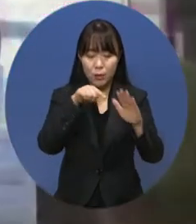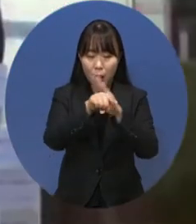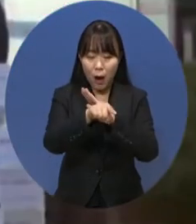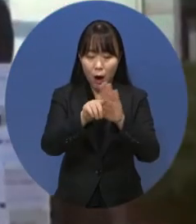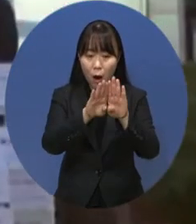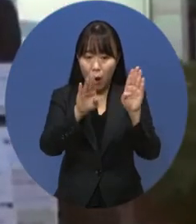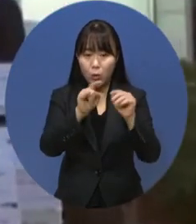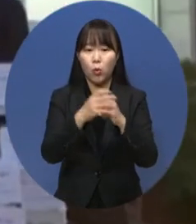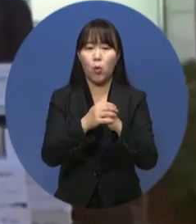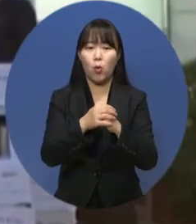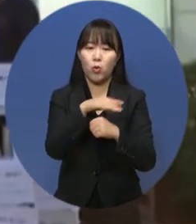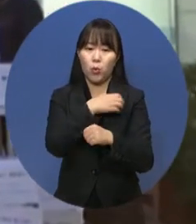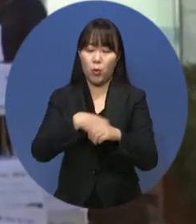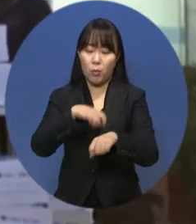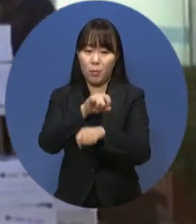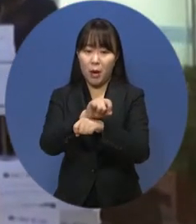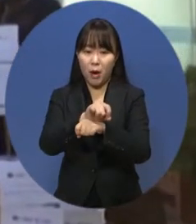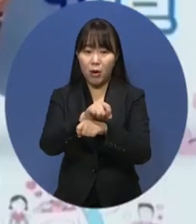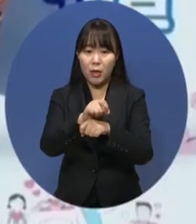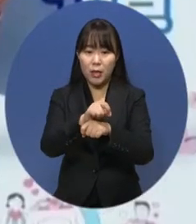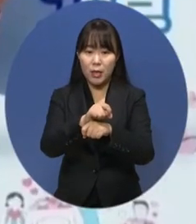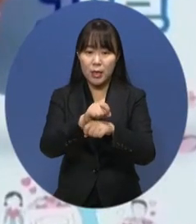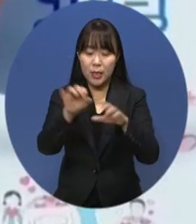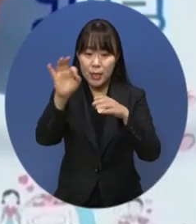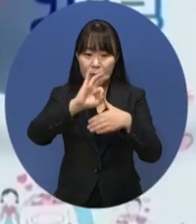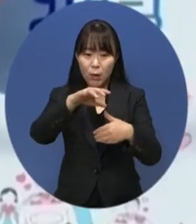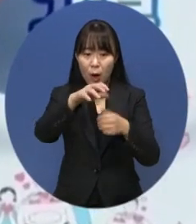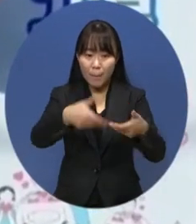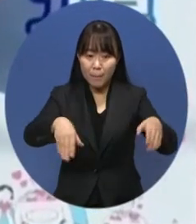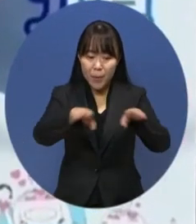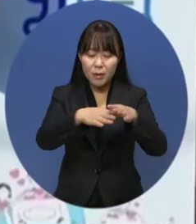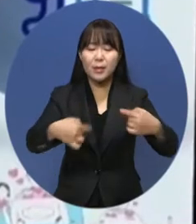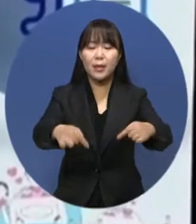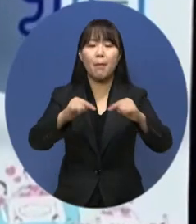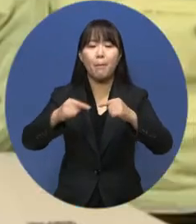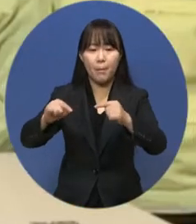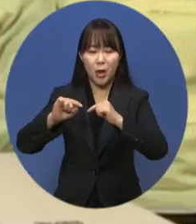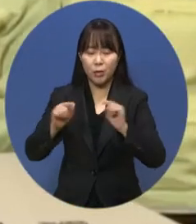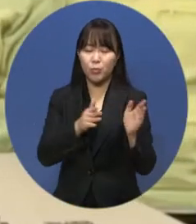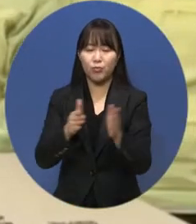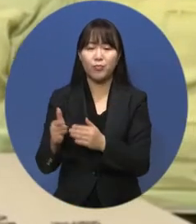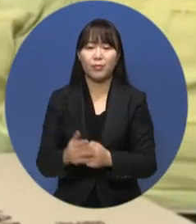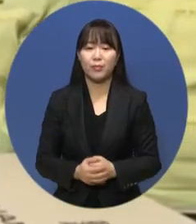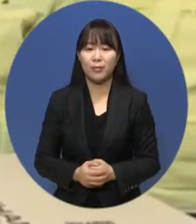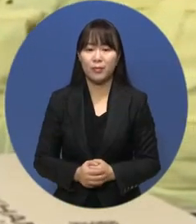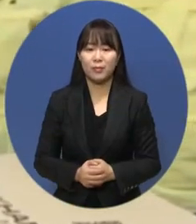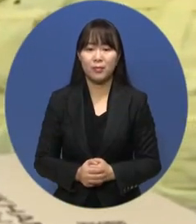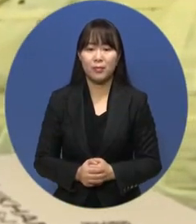읍면동 민원실 기부 암 등의 참여를 할 수 있도록 했습니다